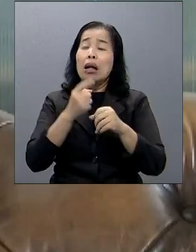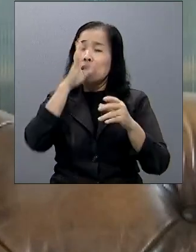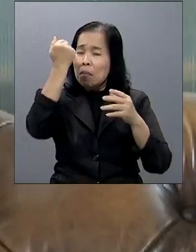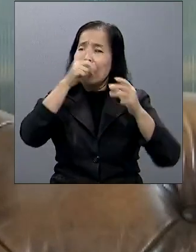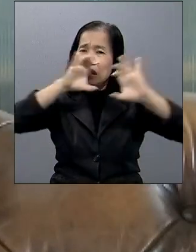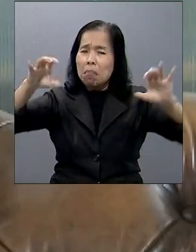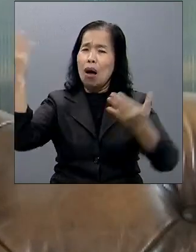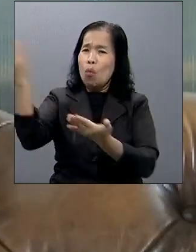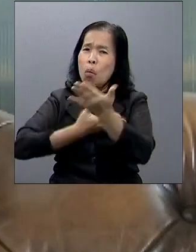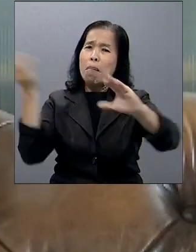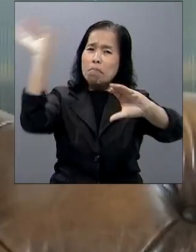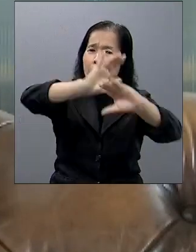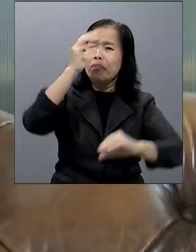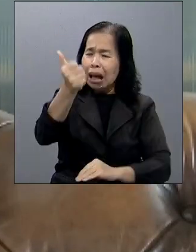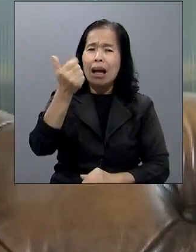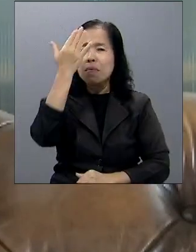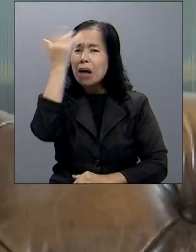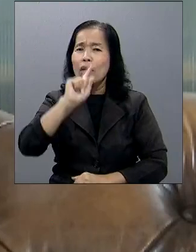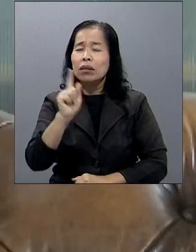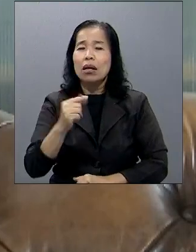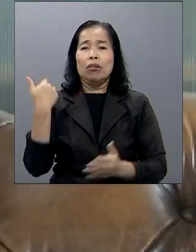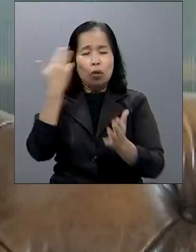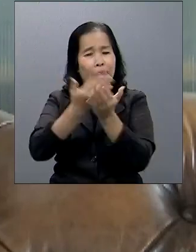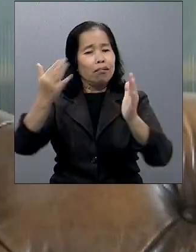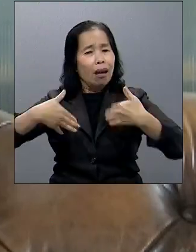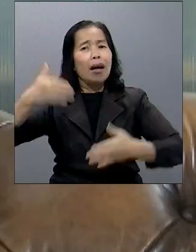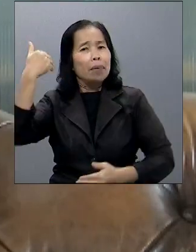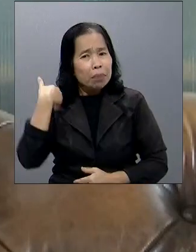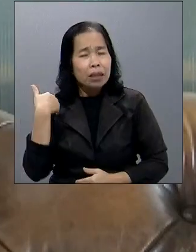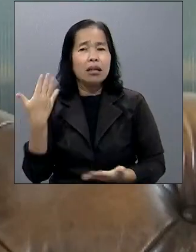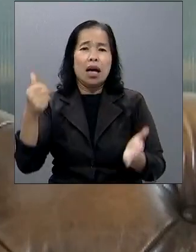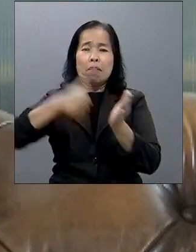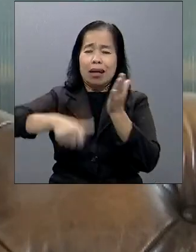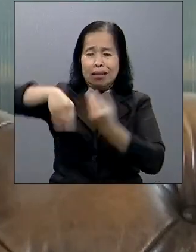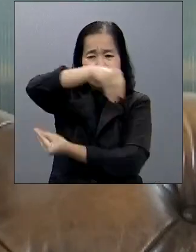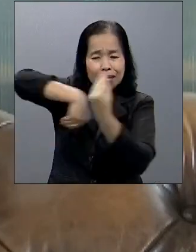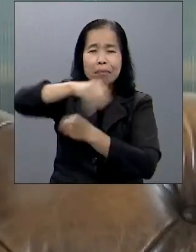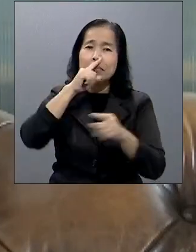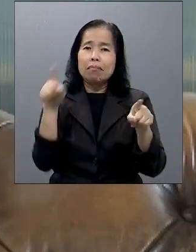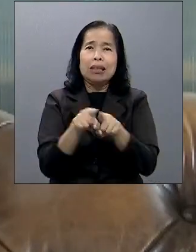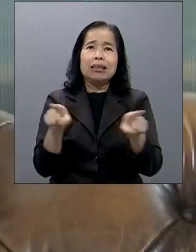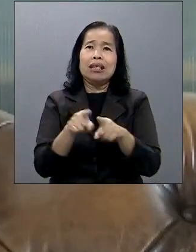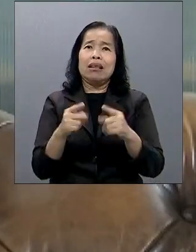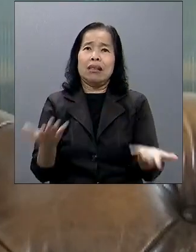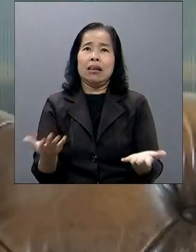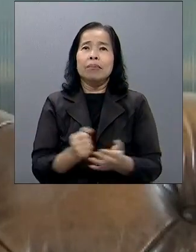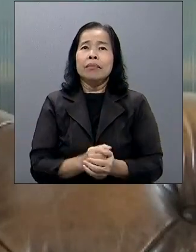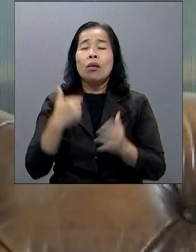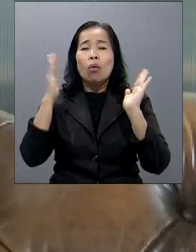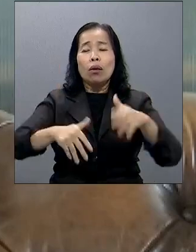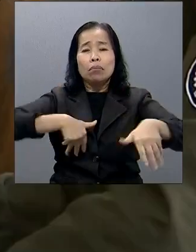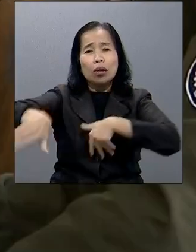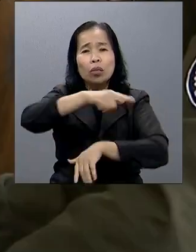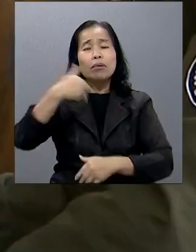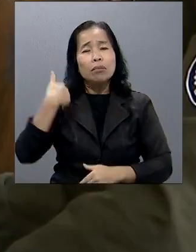หวยได้แล้วก็มีรายได้เพิ่มด้วยภาษีนี้เป็นภาษีทางอ้อมที่ประชาชนเต็มใจเ